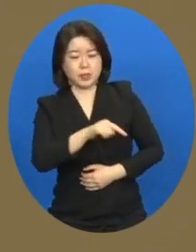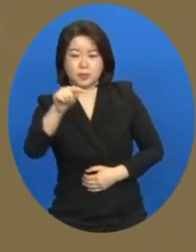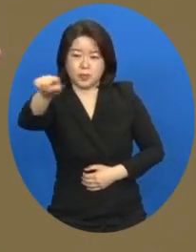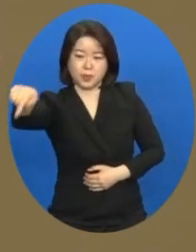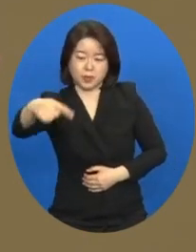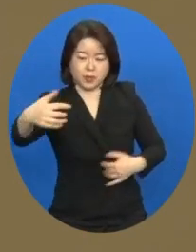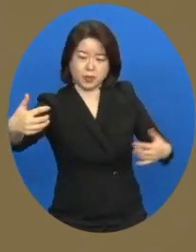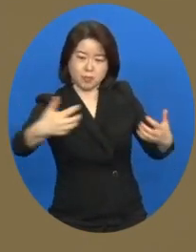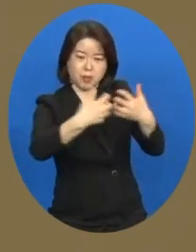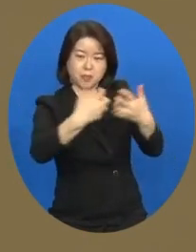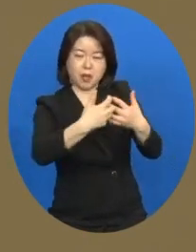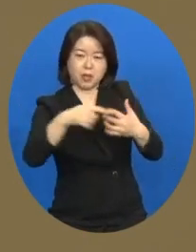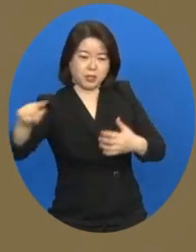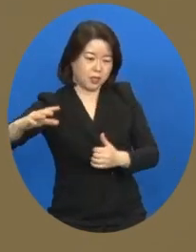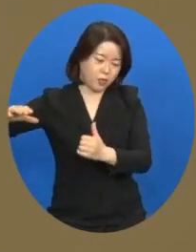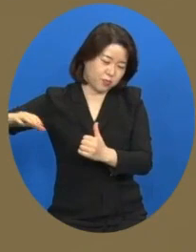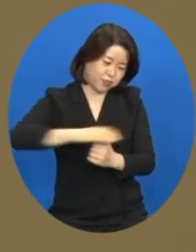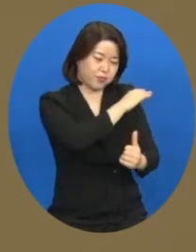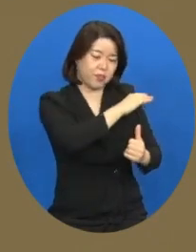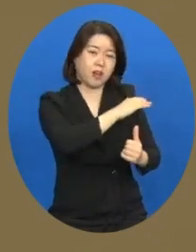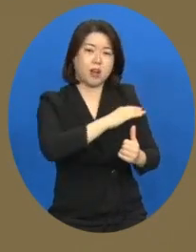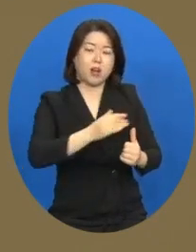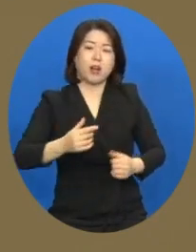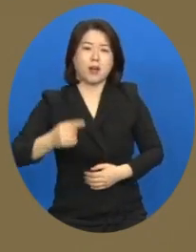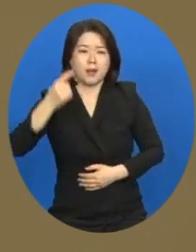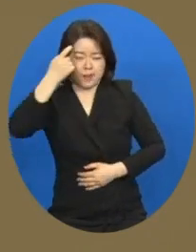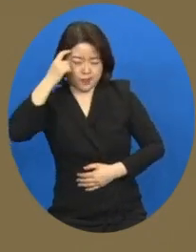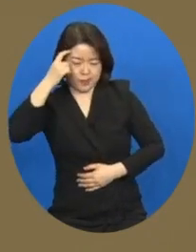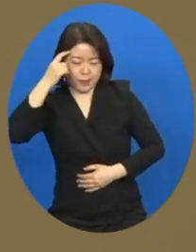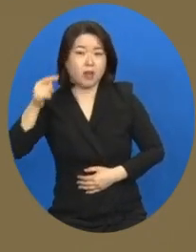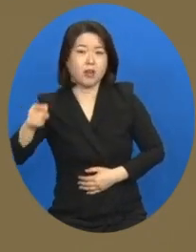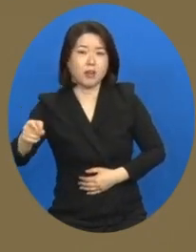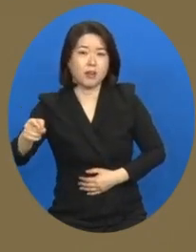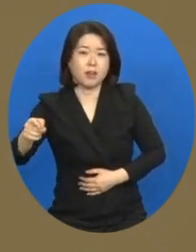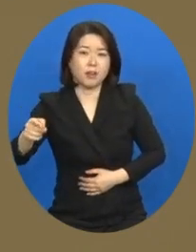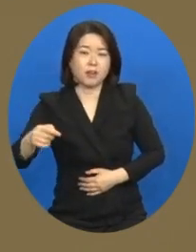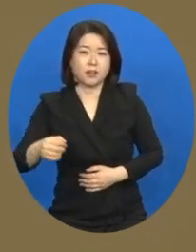다 멸하려고까지 작정을 한 거예요.